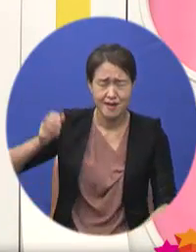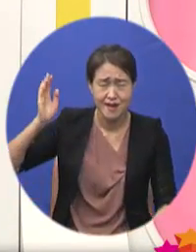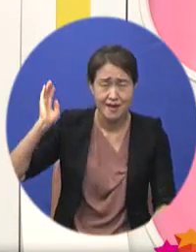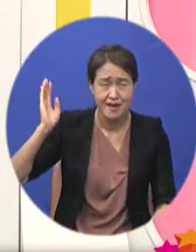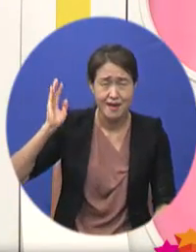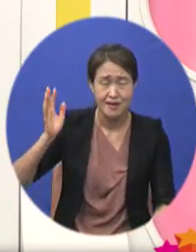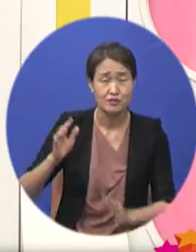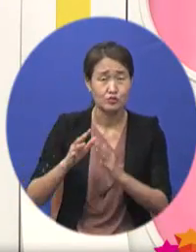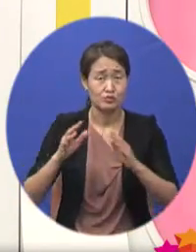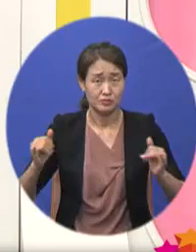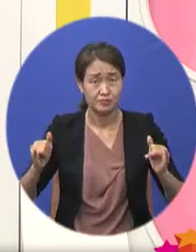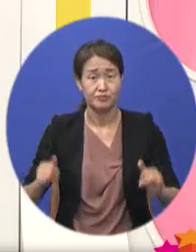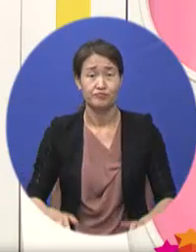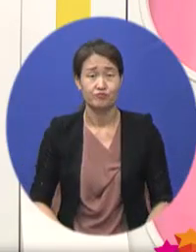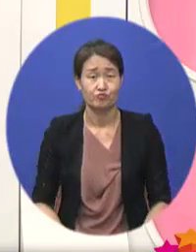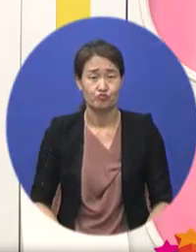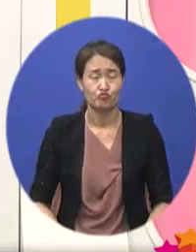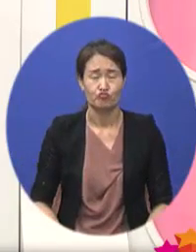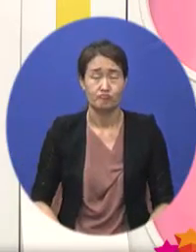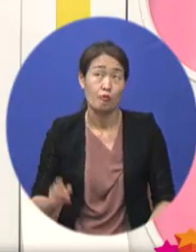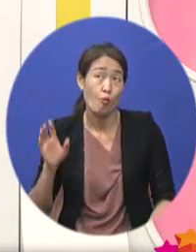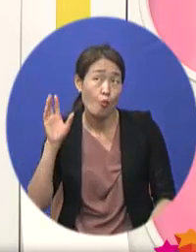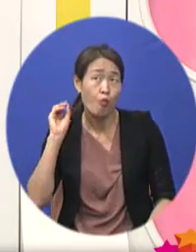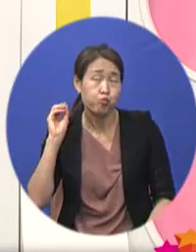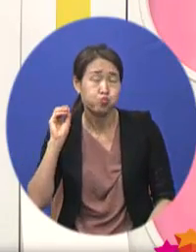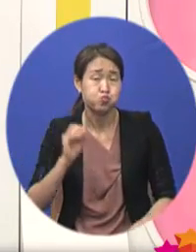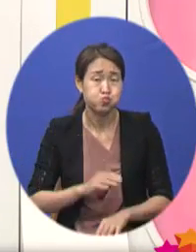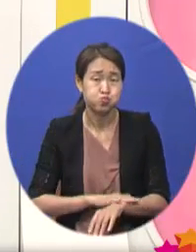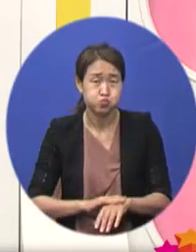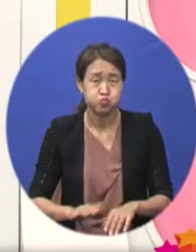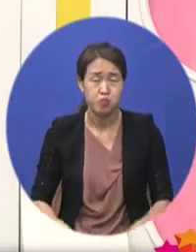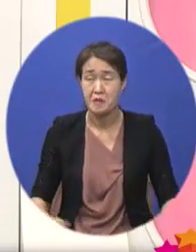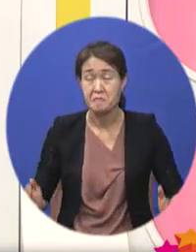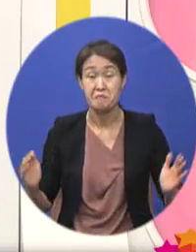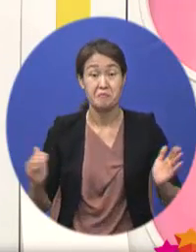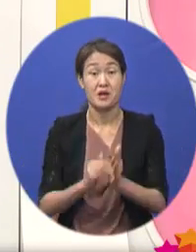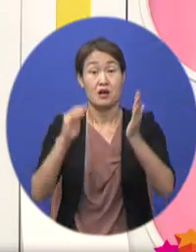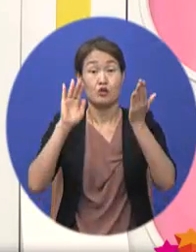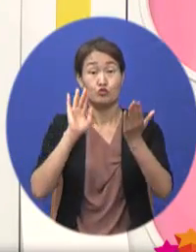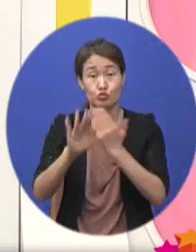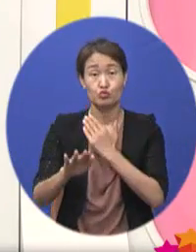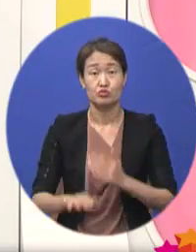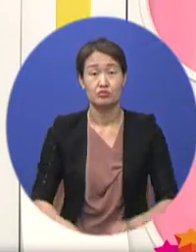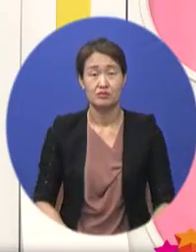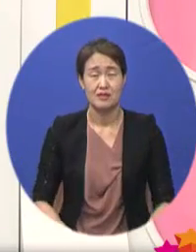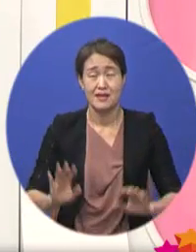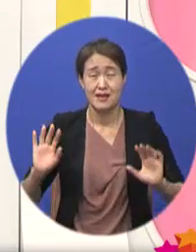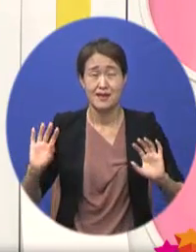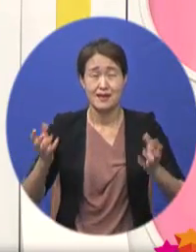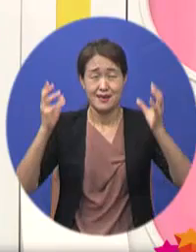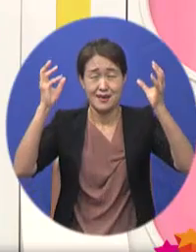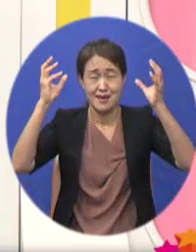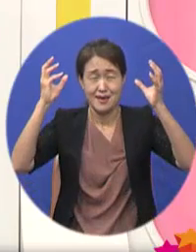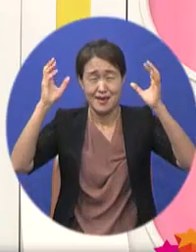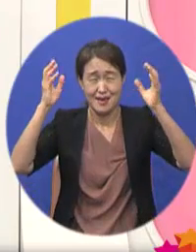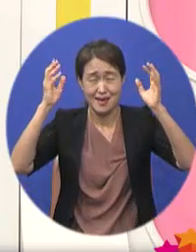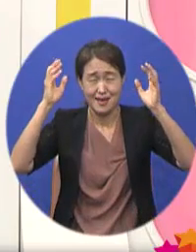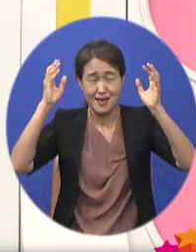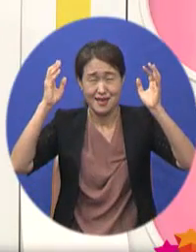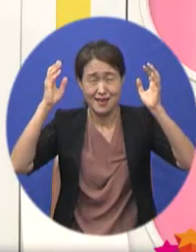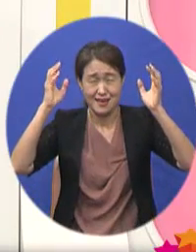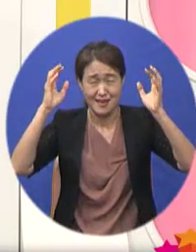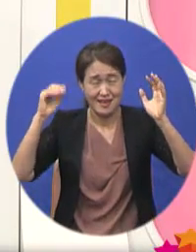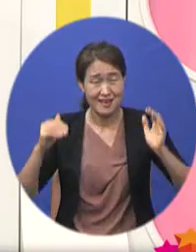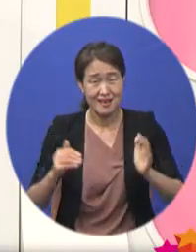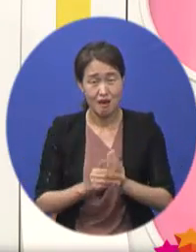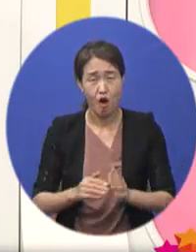하신 이 선생님이 네. 네, 설명 다 듣고. 네, 다 듣고. 네. 그리고 다 끝나니까 어때? 그때는. 기립박스를 막